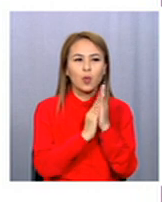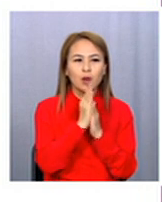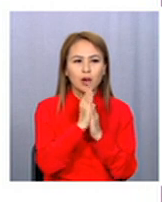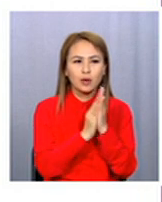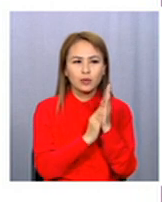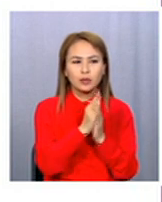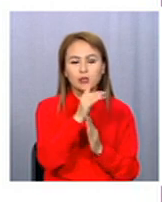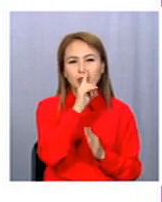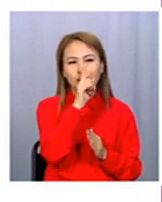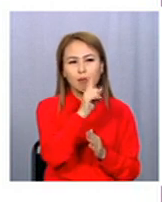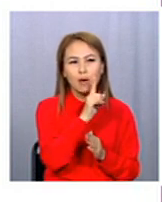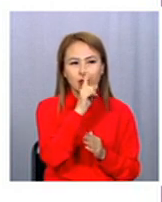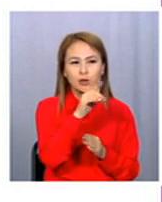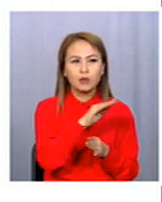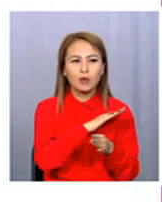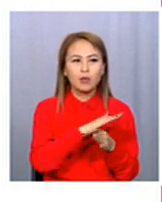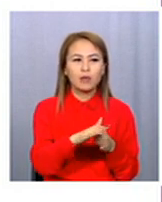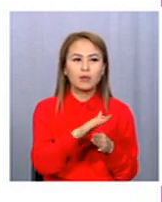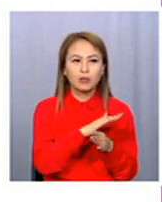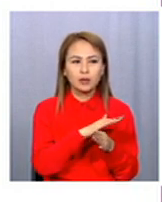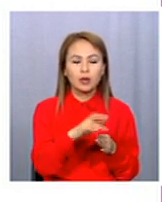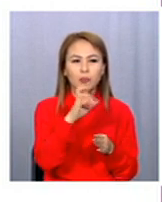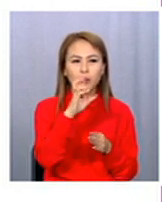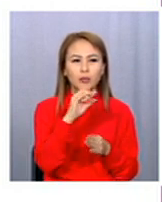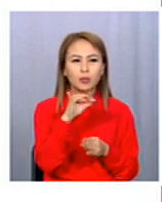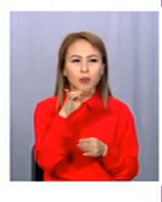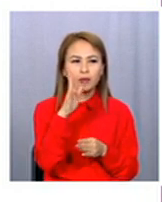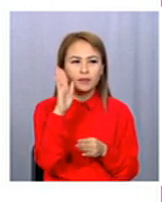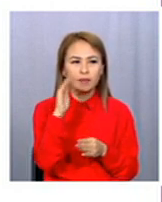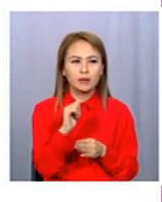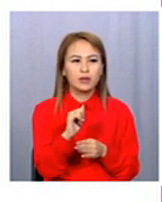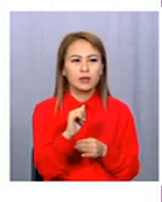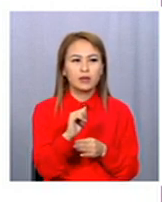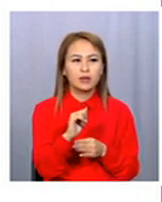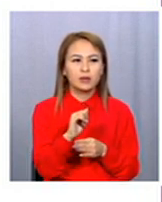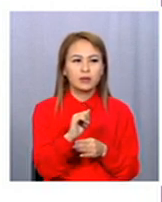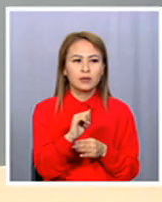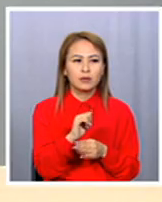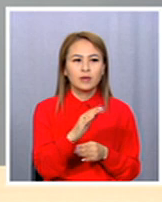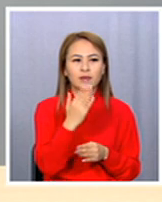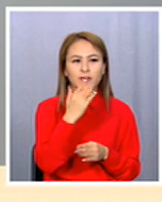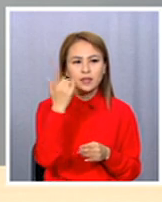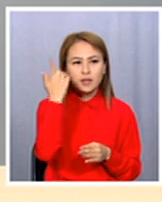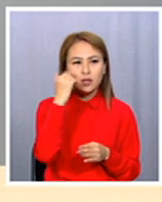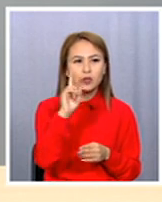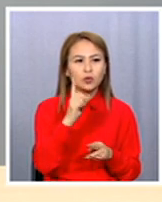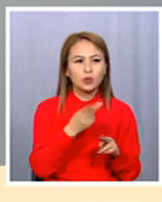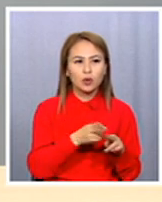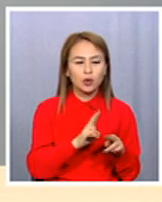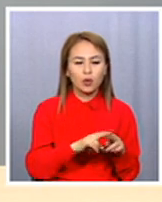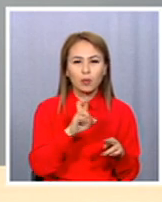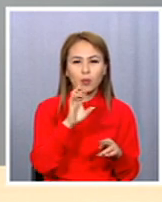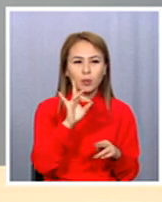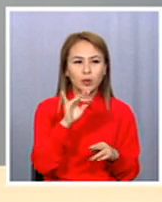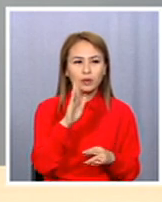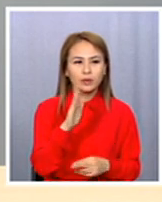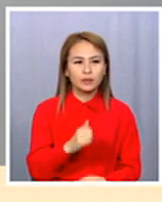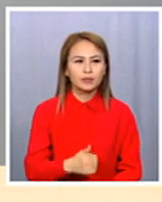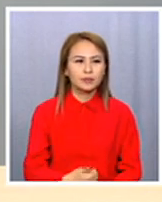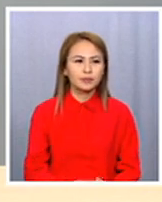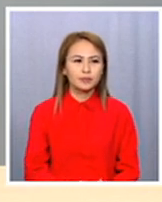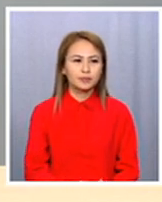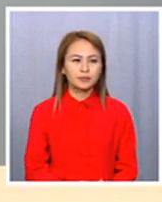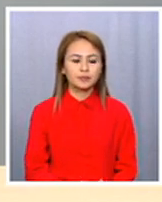Помидоры, огурцы, морковка, капуста, брюква. Ребята, вы знаете, что такое